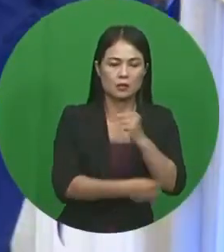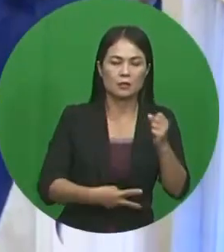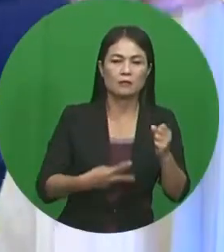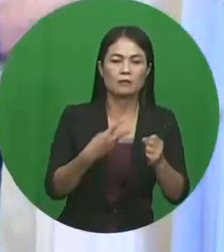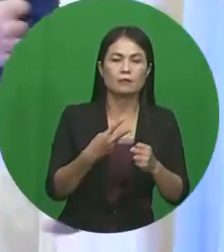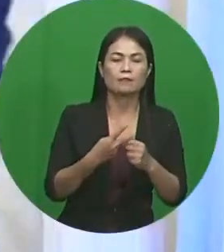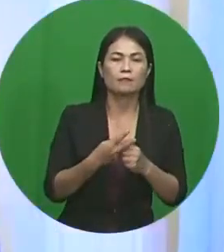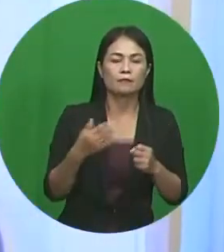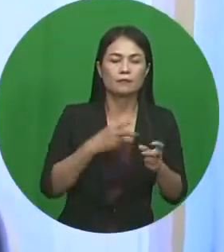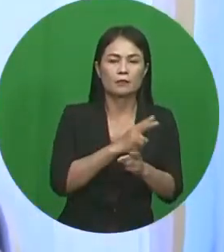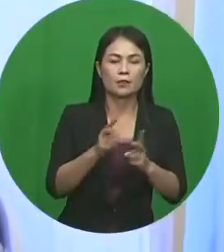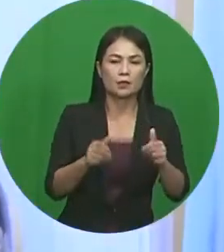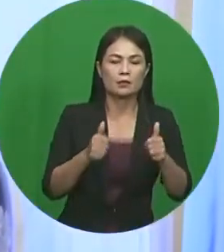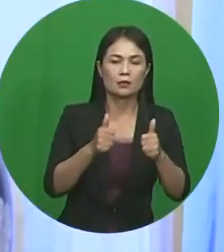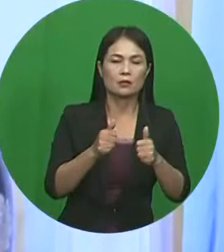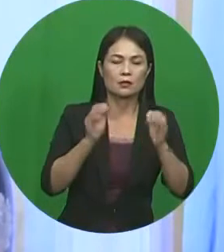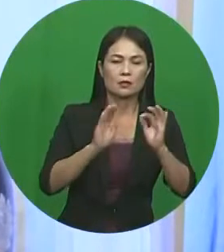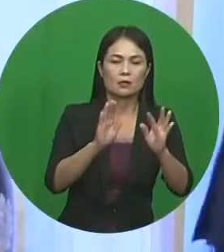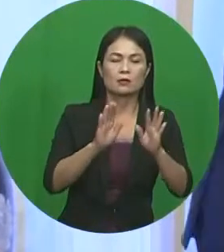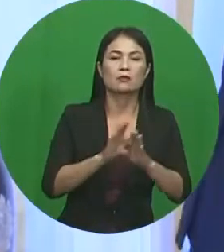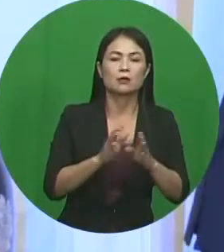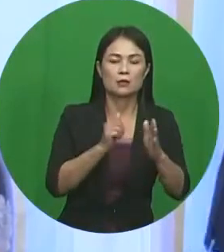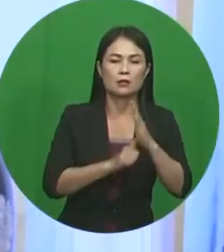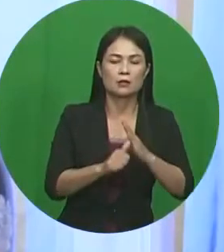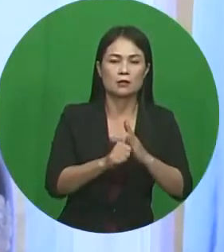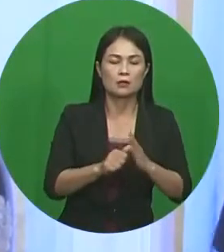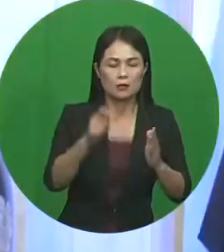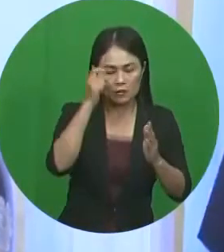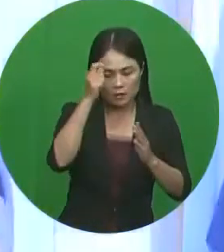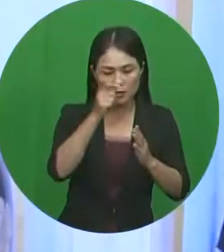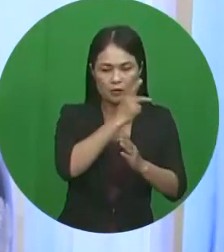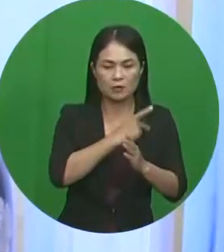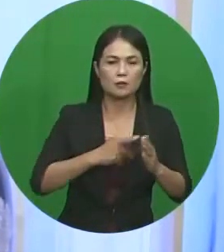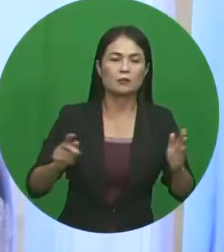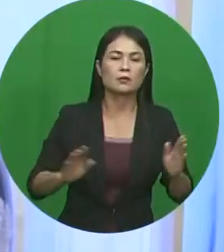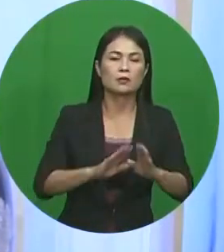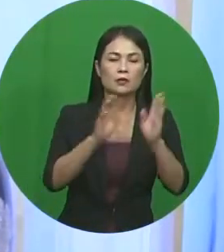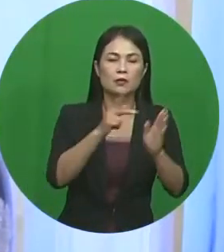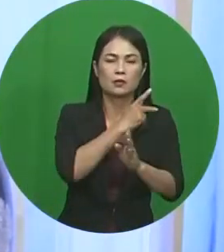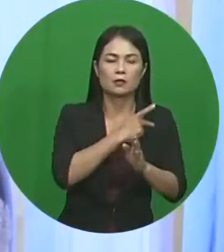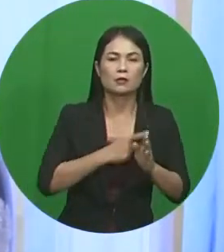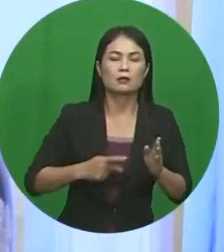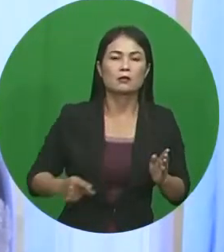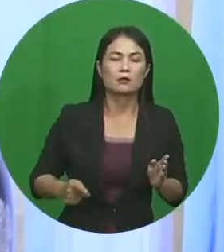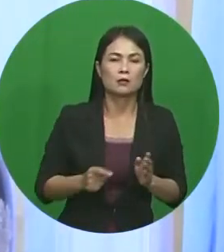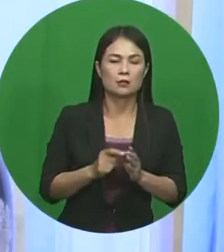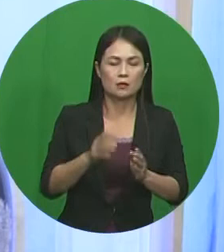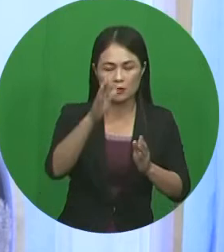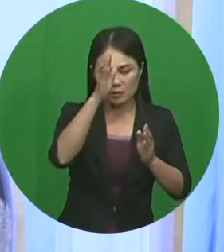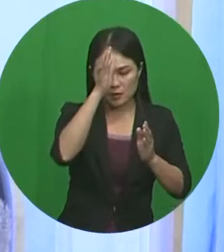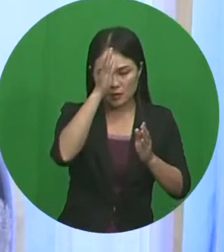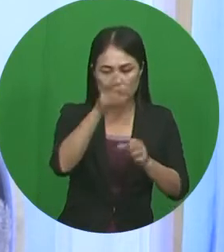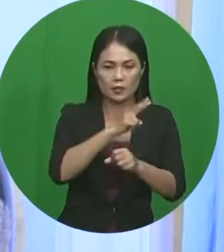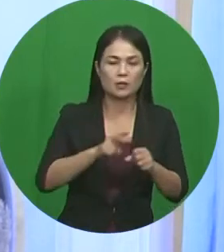ពីរមានលក្ខណៈល្អវិសេសវិសាលក្រោមព្រះរាជតម្រិះដ៏ភ្លឺស្វាងបំផុតរបស់ព្រះករុណាព្រះវររាជបិតាជាតិខ្